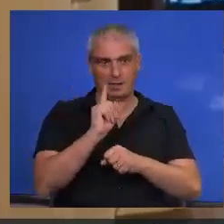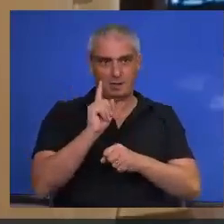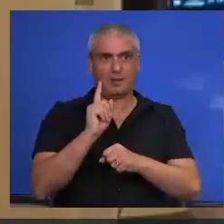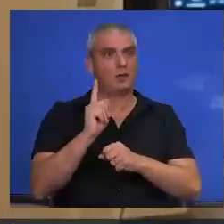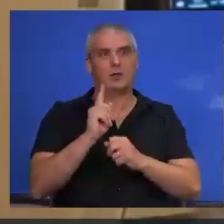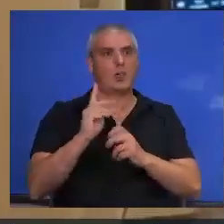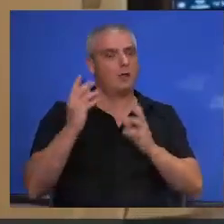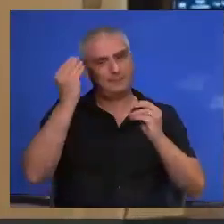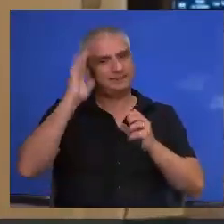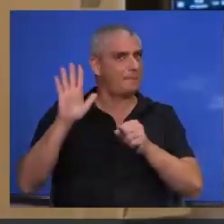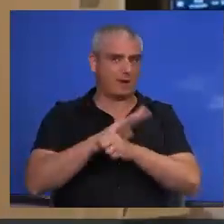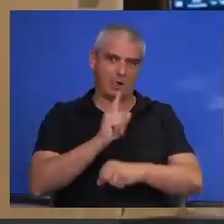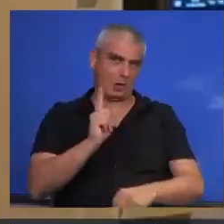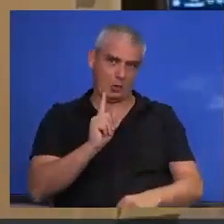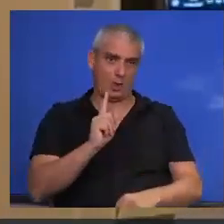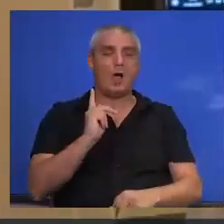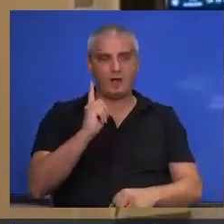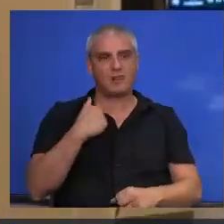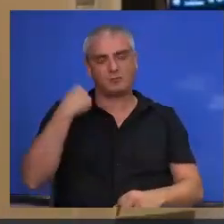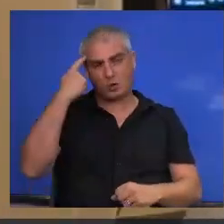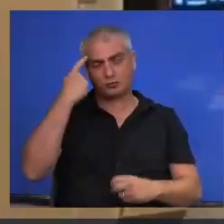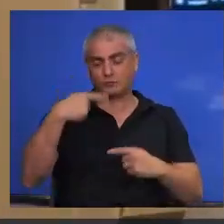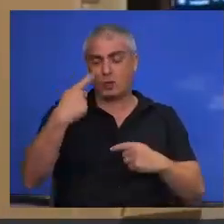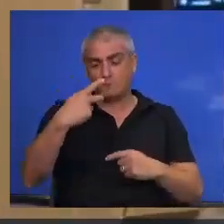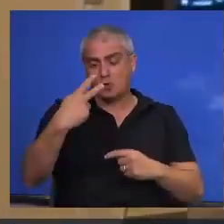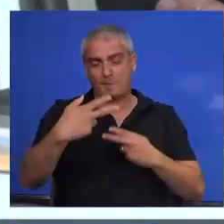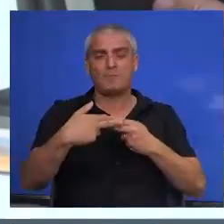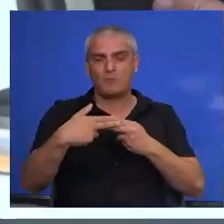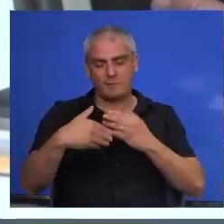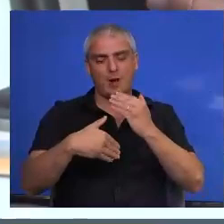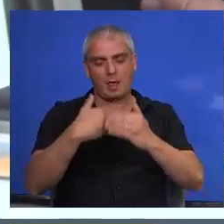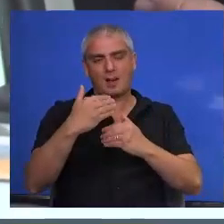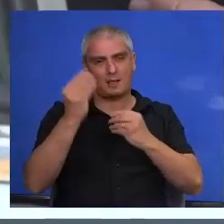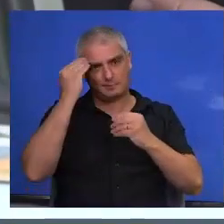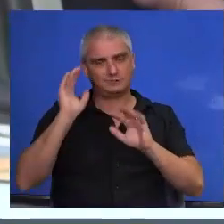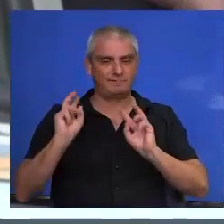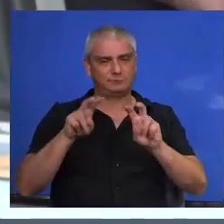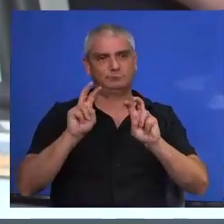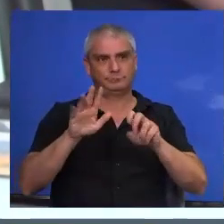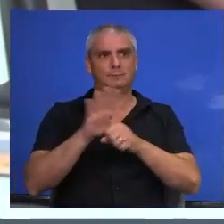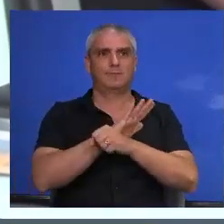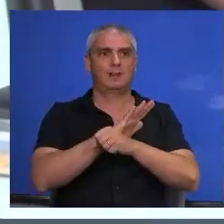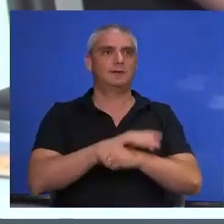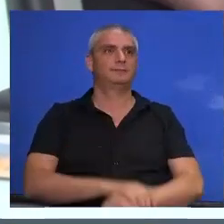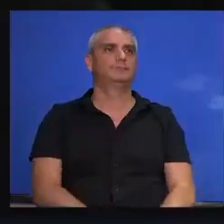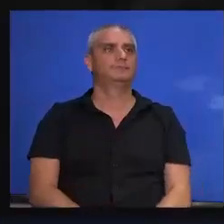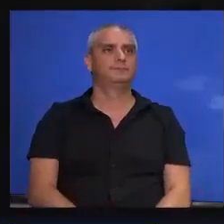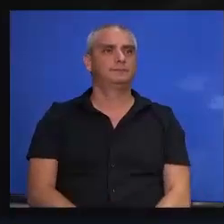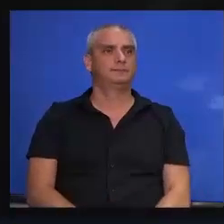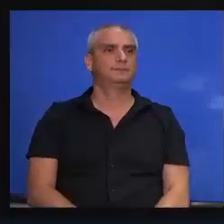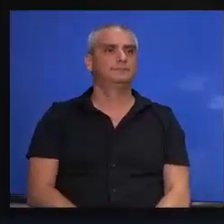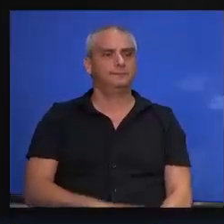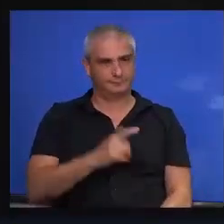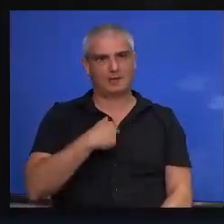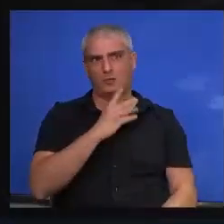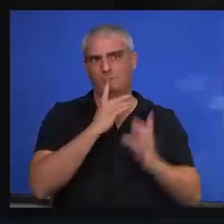ספר בתפוסה מלאה, אבל אני מניח שביום יומיים הקרובים לאט לאט יתמלאו בתי הספר. רות, אנחנו בדרך. רוני,